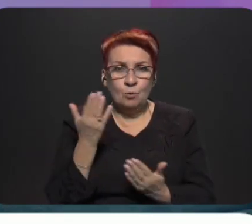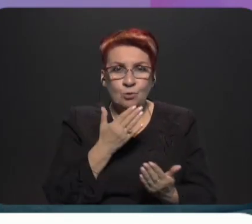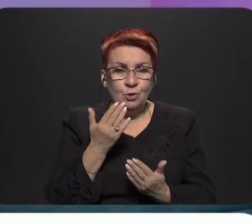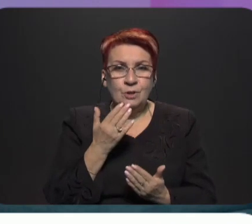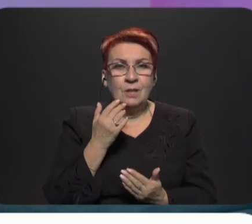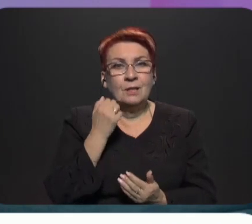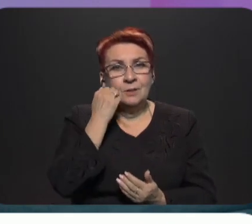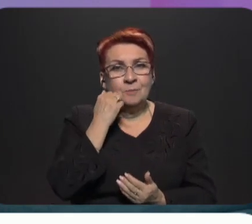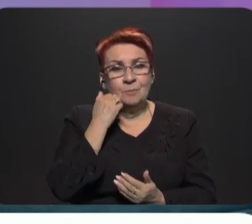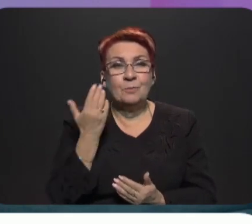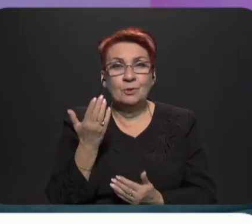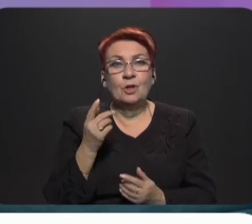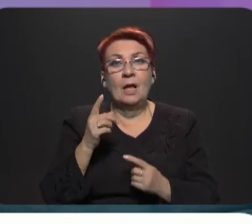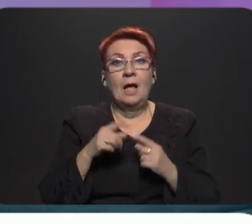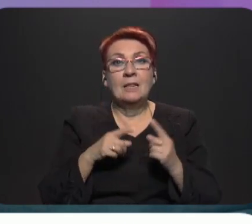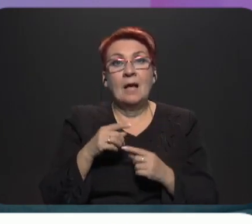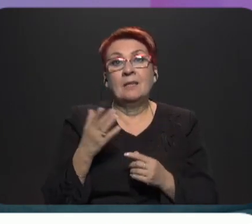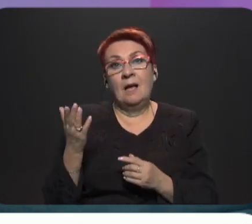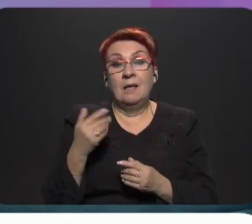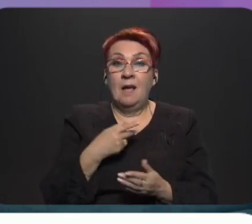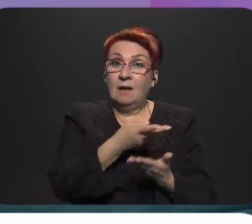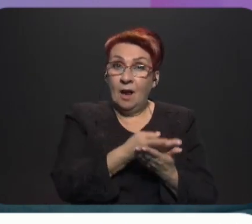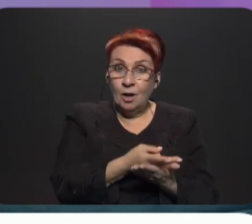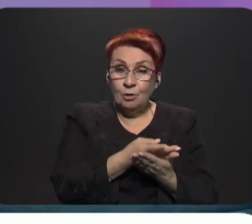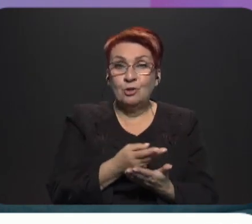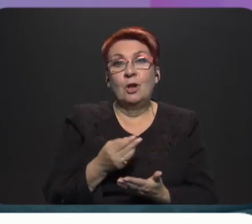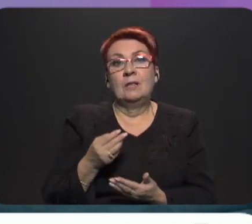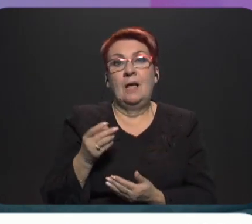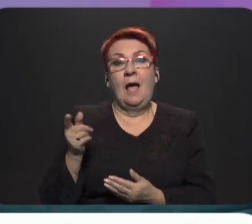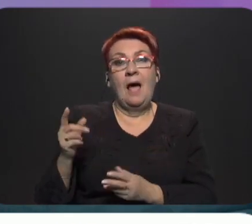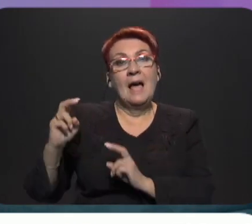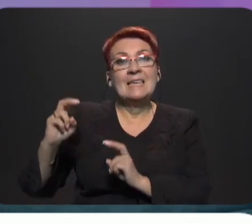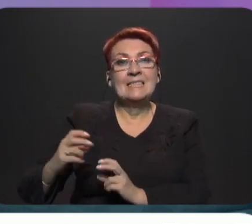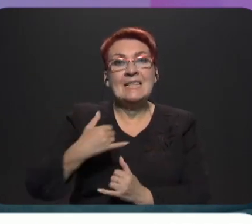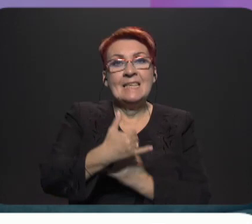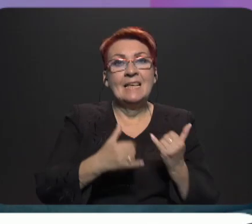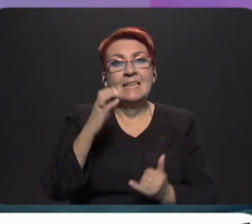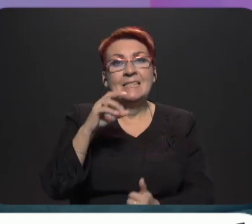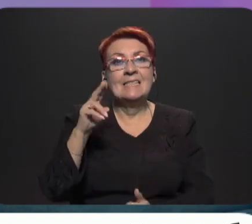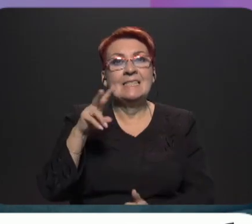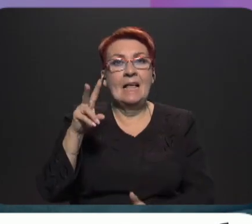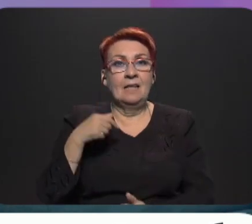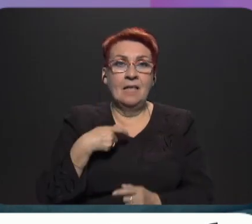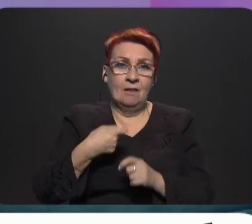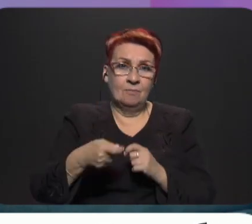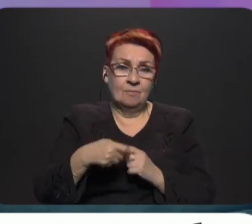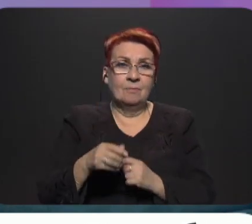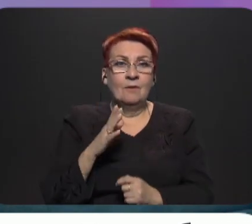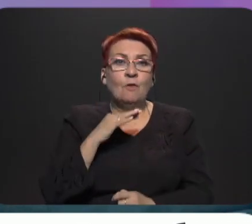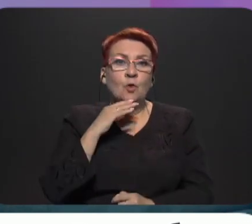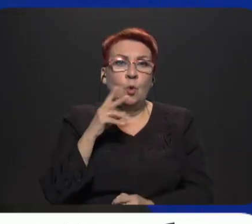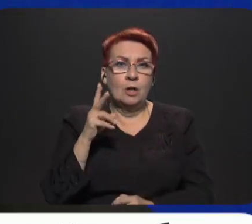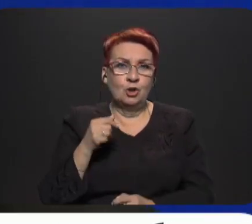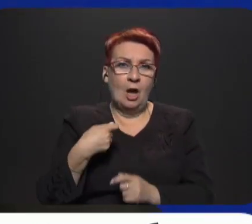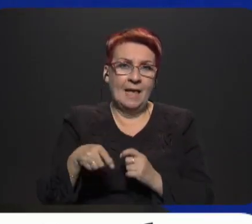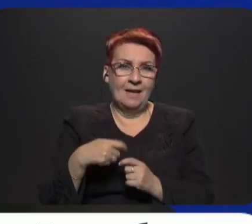я со своей сиделкой могу поиграть в карту. Без денег, просто так, дурачка. Скажите, это грех, большой